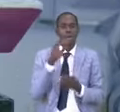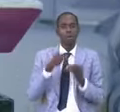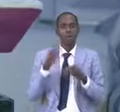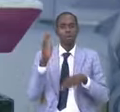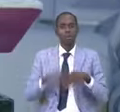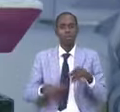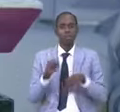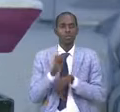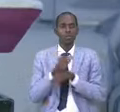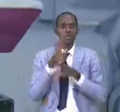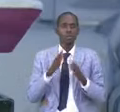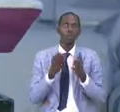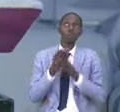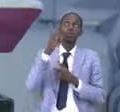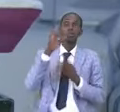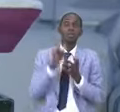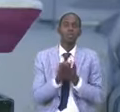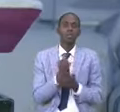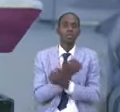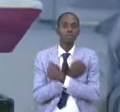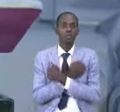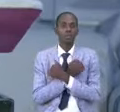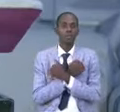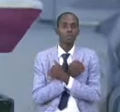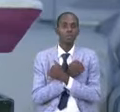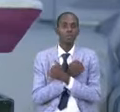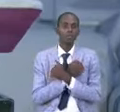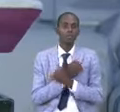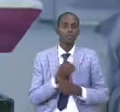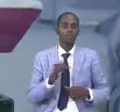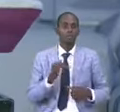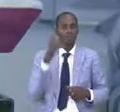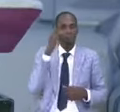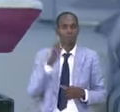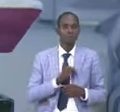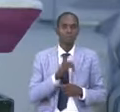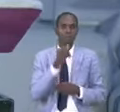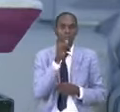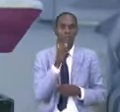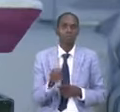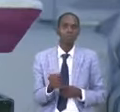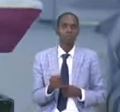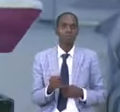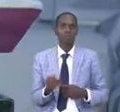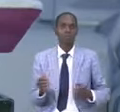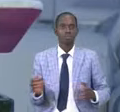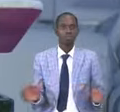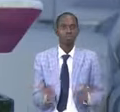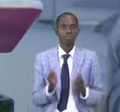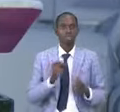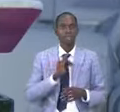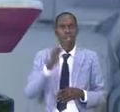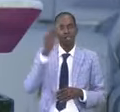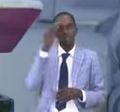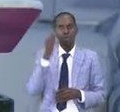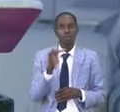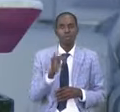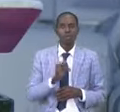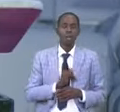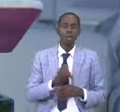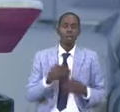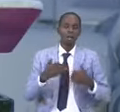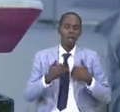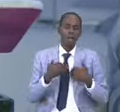qui nous a aimé quand j'ai l'assurance j'ai comme je suis convaincu je suis très sûr je sais j'ai la certitude que